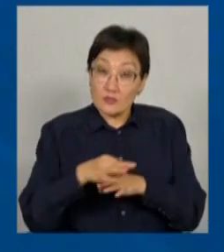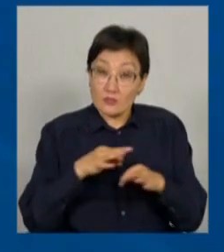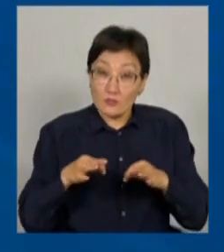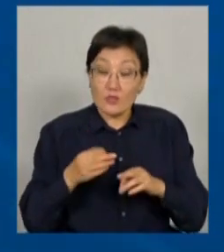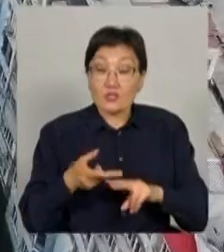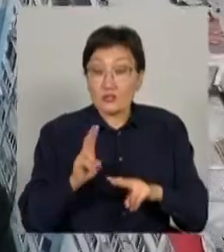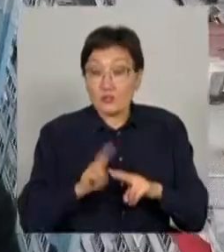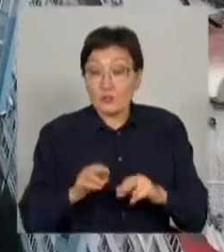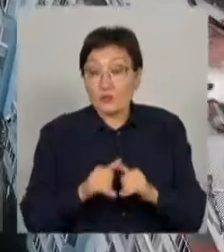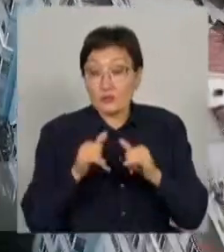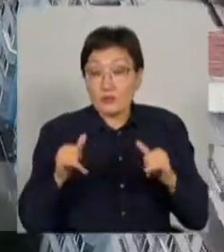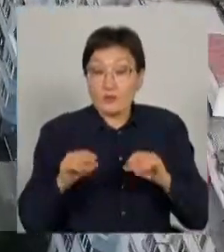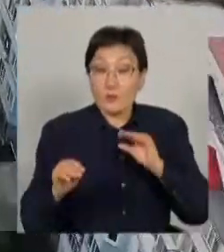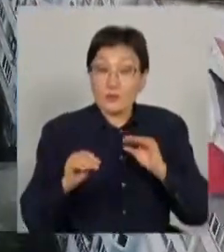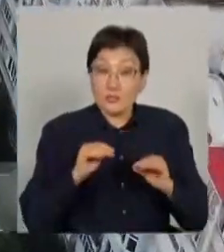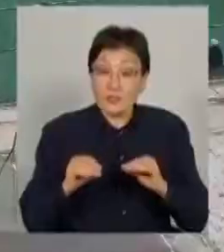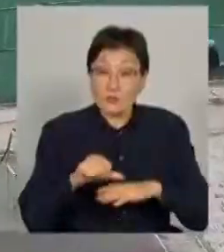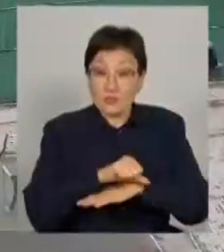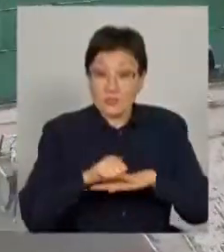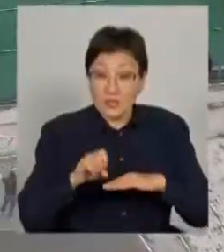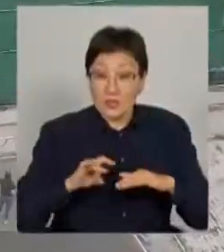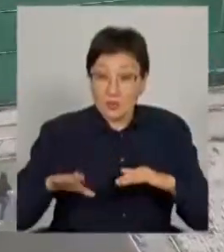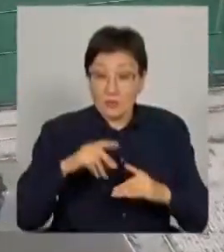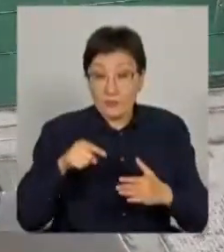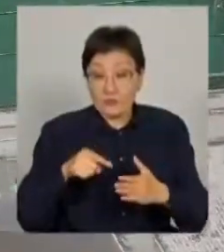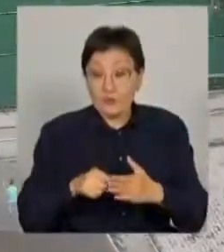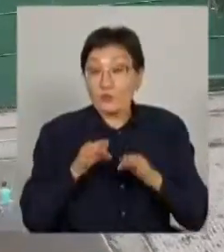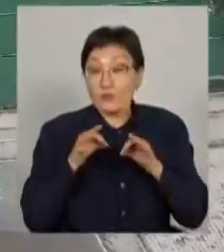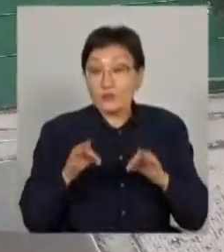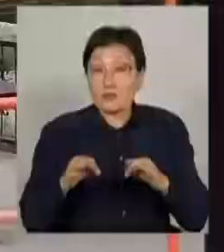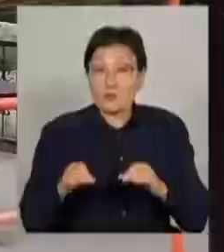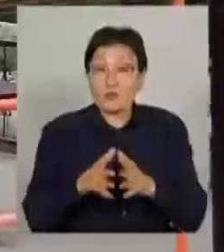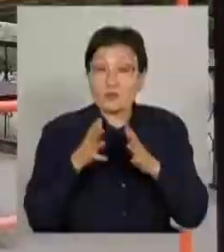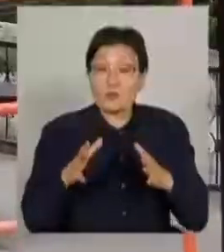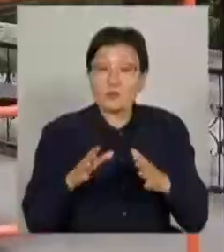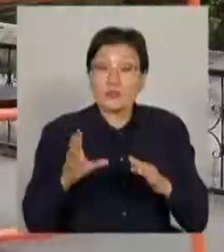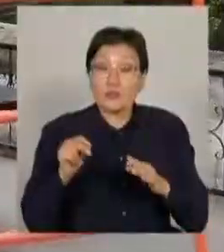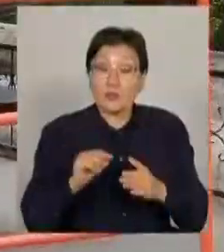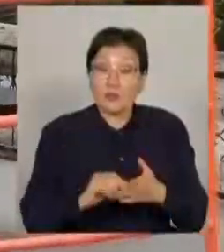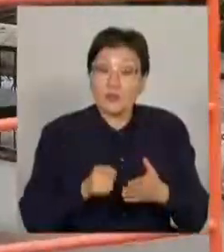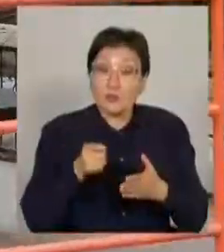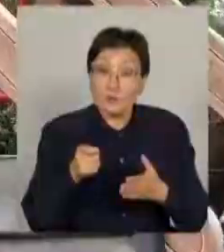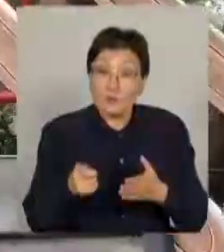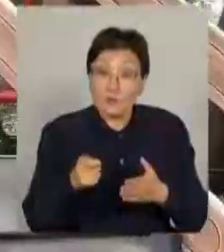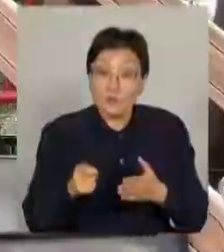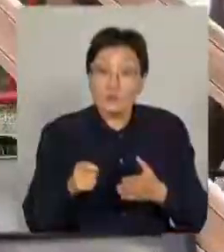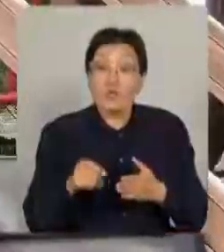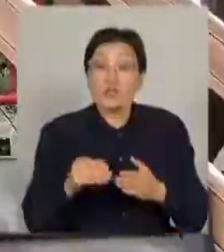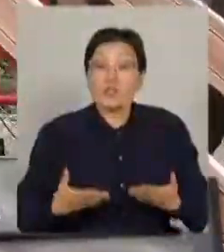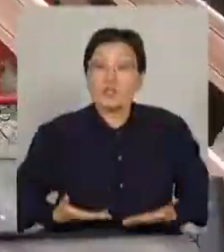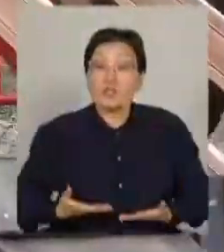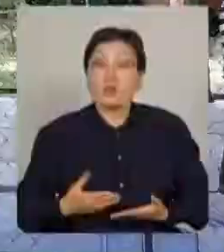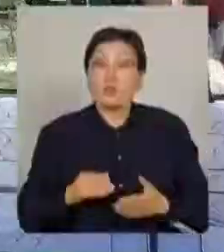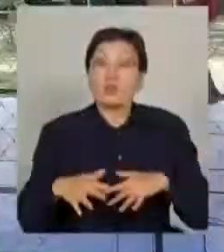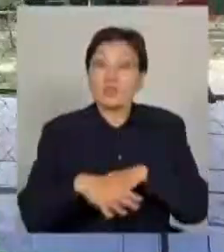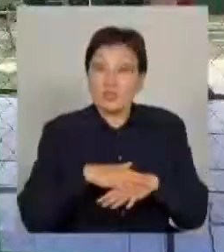цель которого – развитие и благоустройство территории районов города. Отмечается, что наибольшее количество инициатив поступило от жителей Жетысузского района